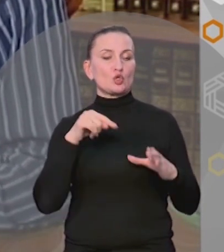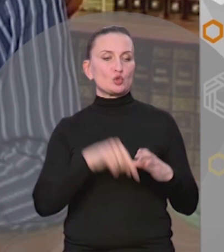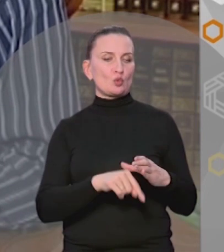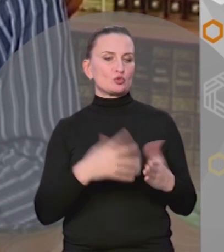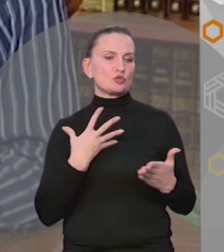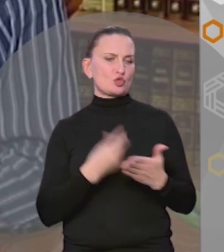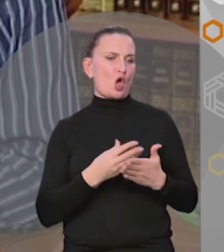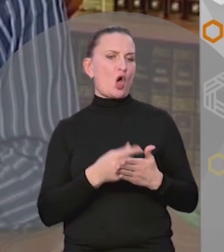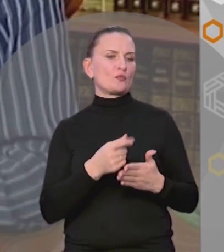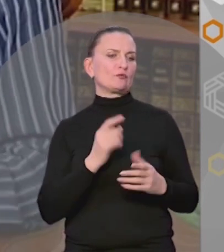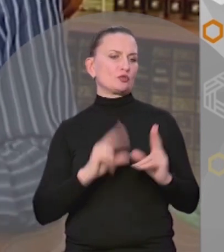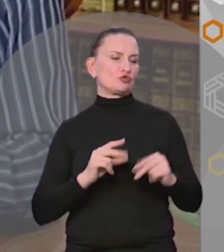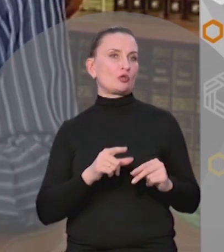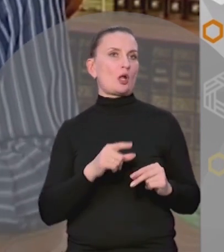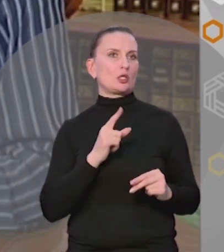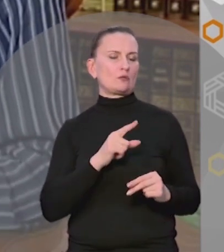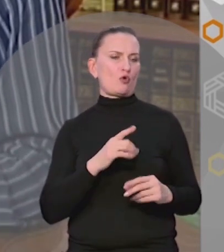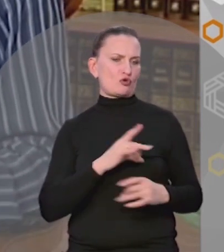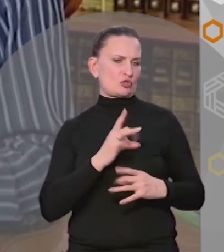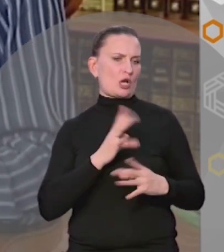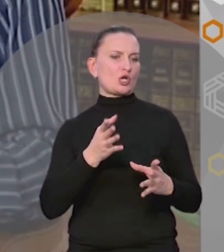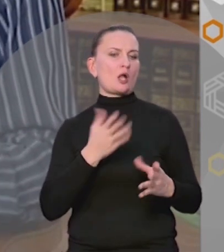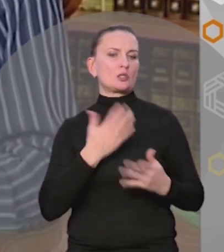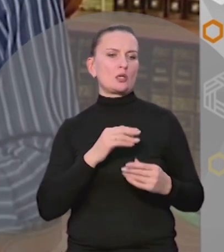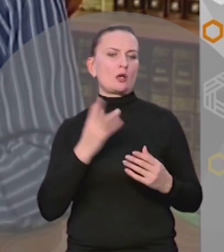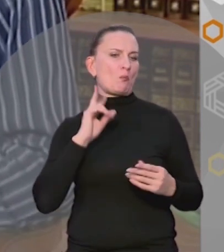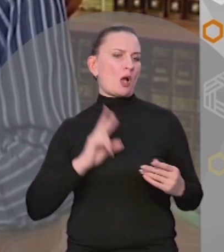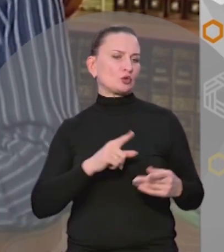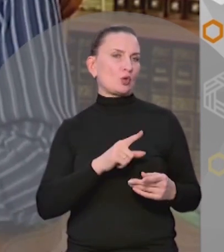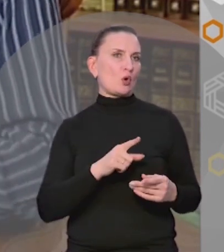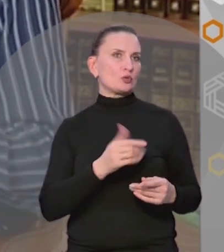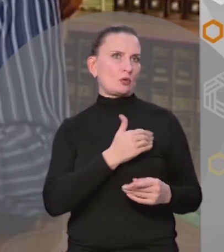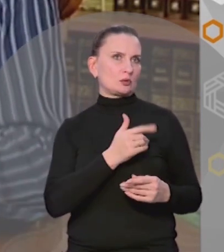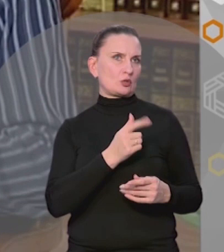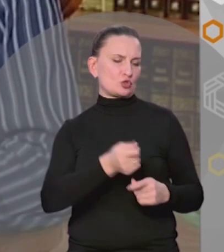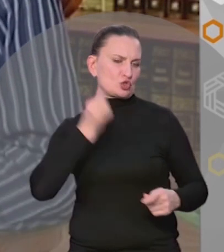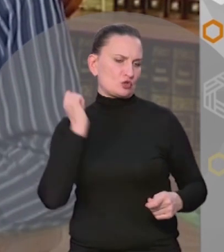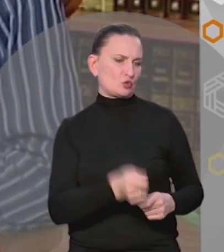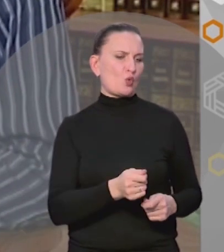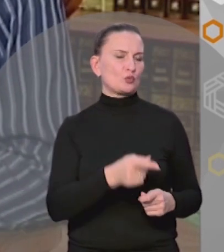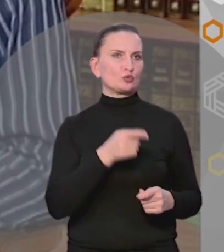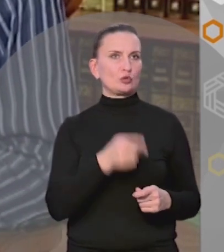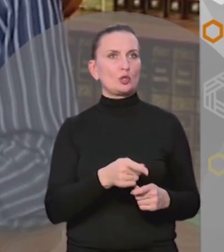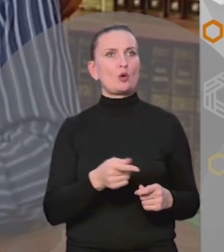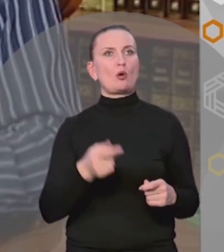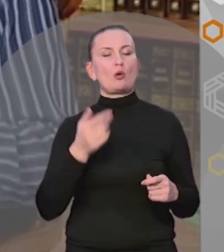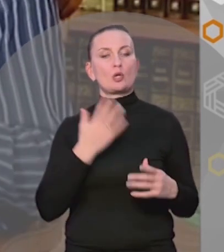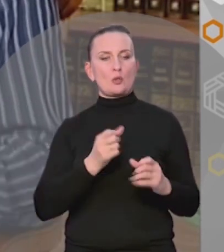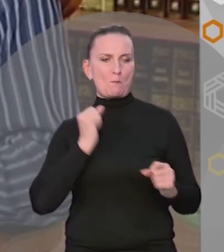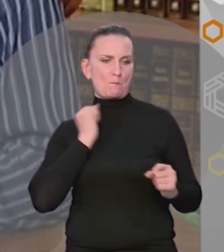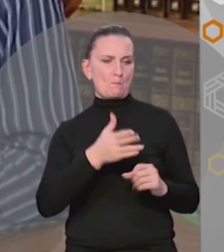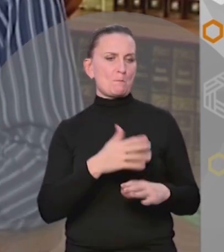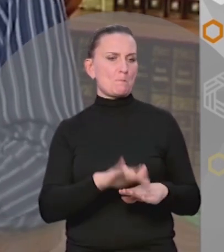своей собственностью. Ее очень раздражало, когда какой-нибудь матрос норовил пристукнуть ее шваброй или